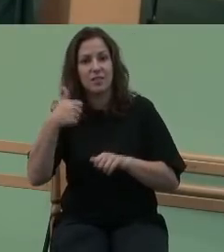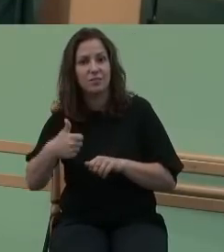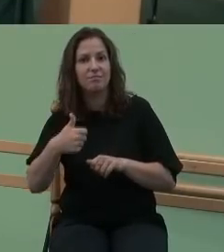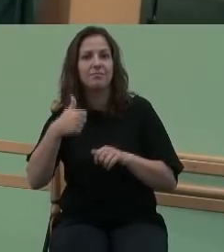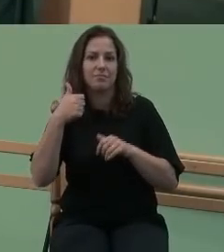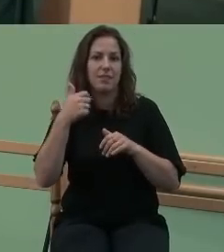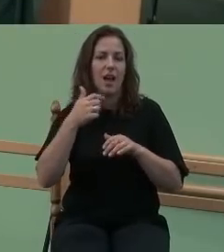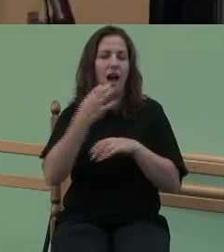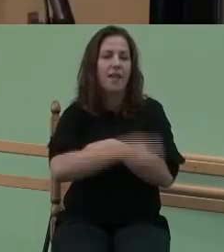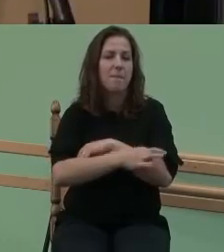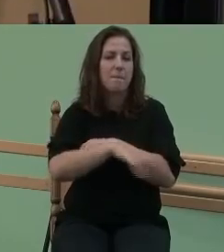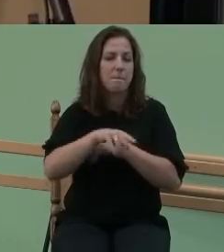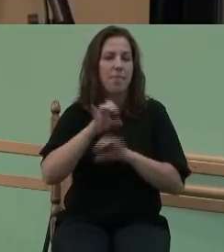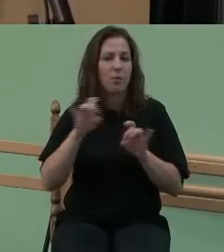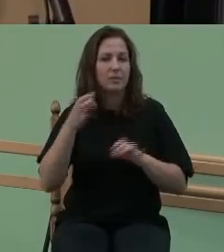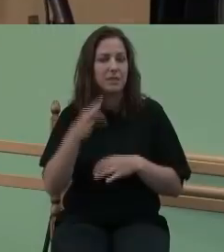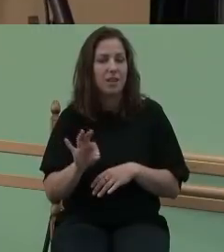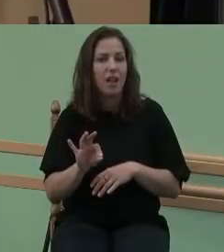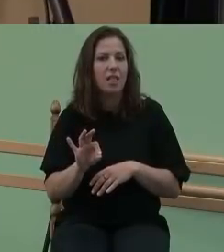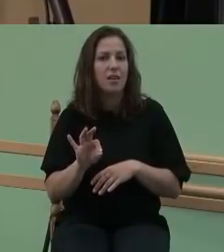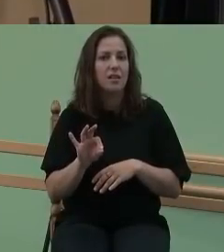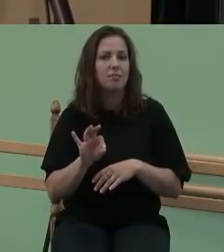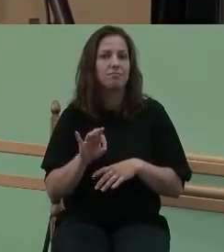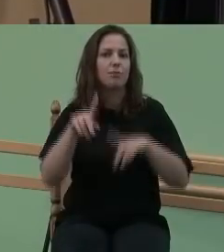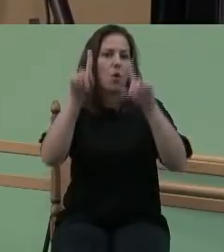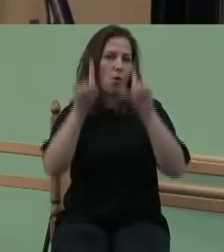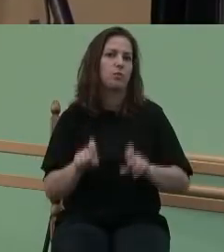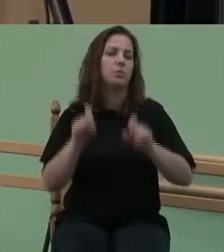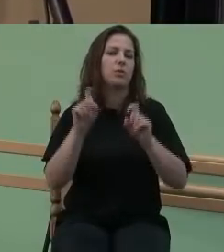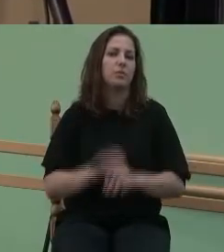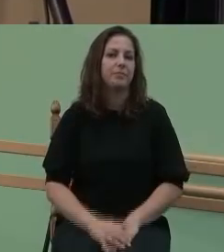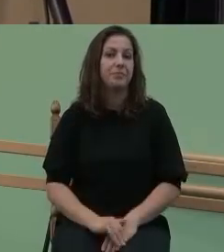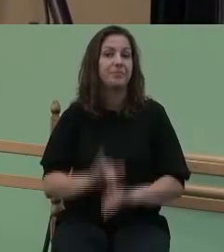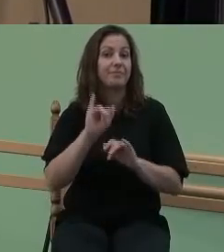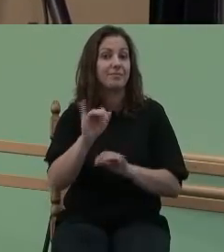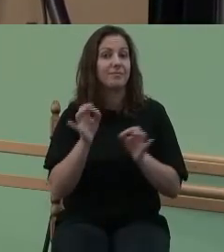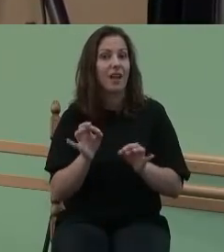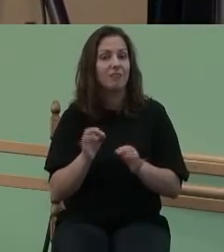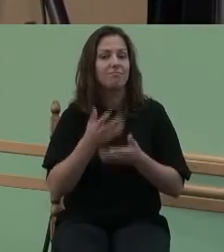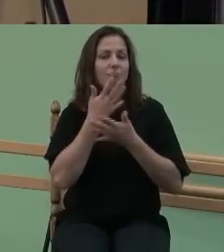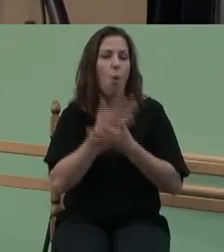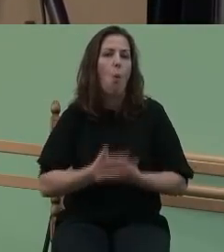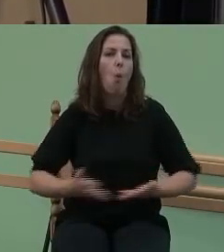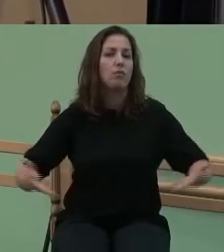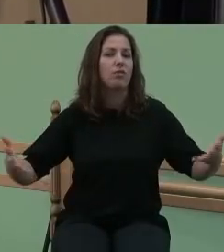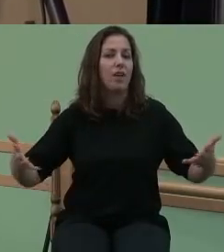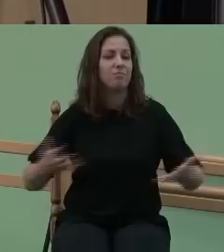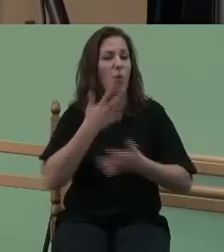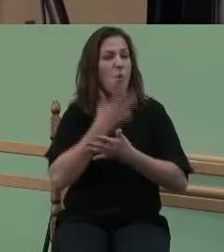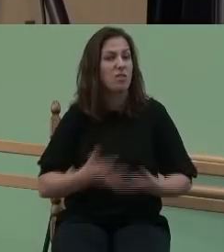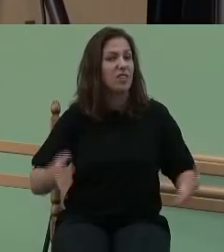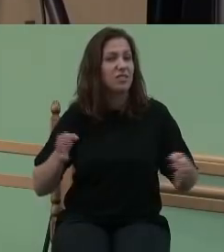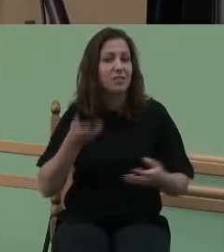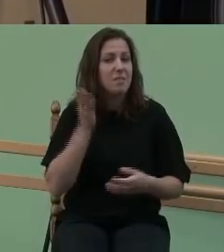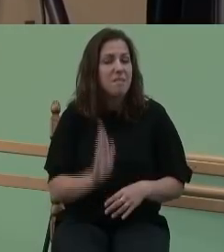2020-2021 w Akademii Pedagogiki Specjalnej rozpoczął się. No i teraz uczta, ponieważ uczty innej dzisiaj nie będzie,